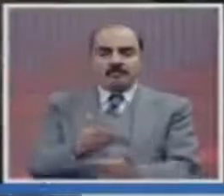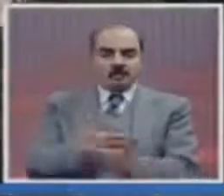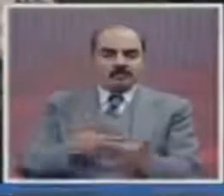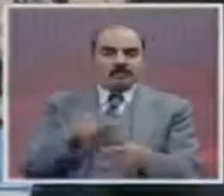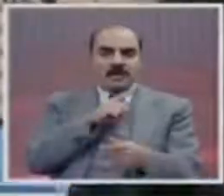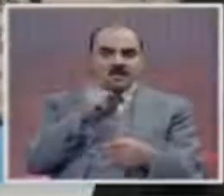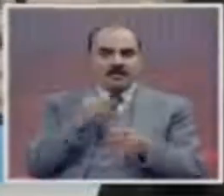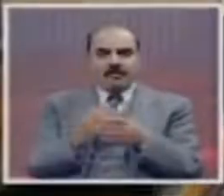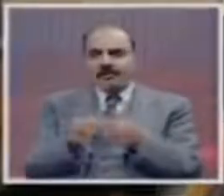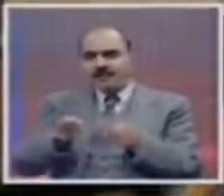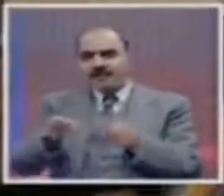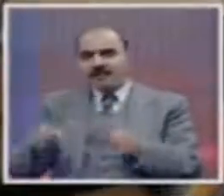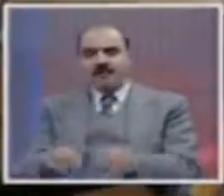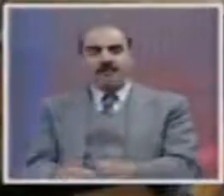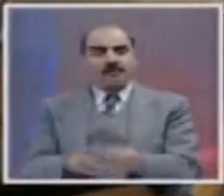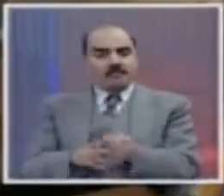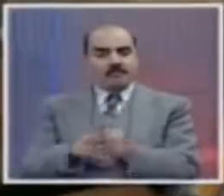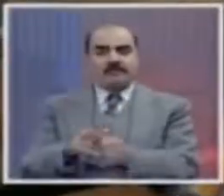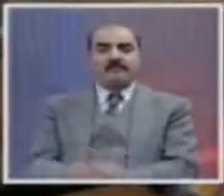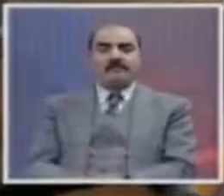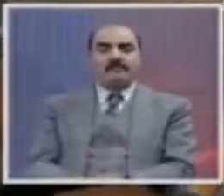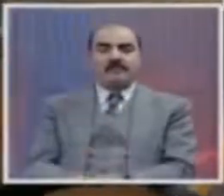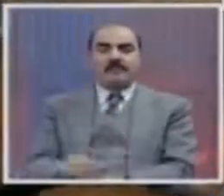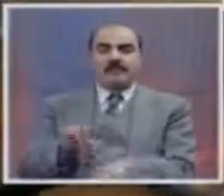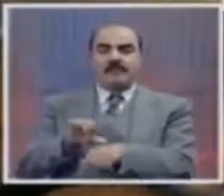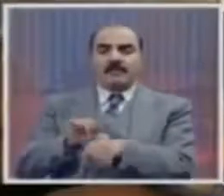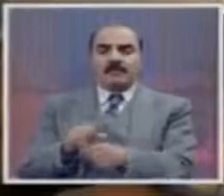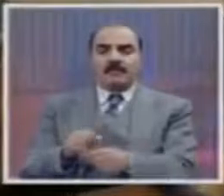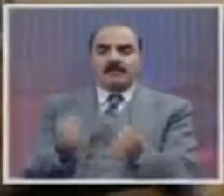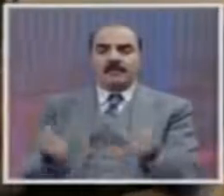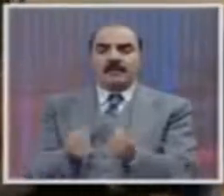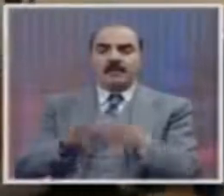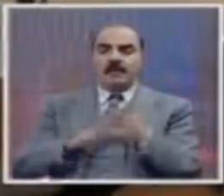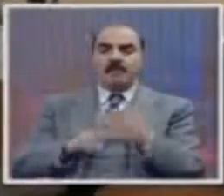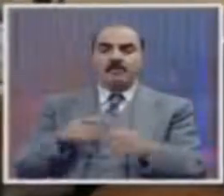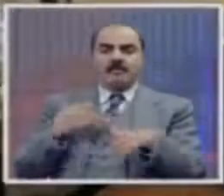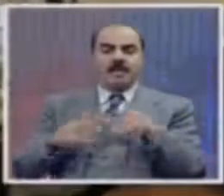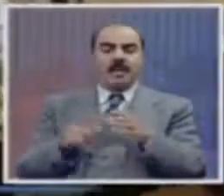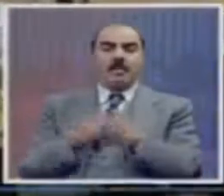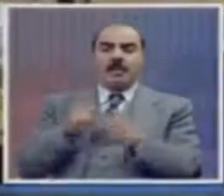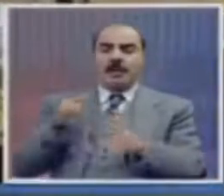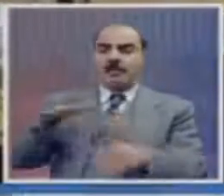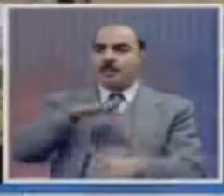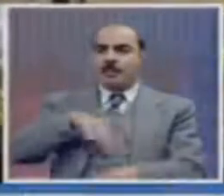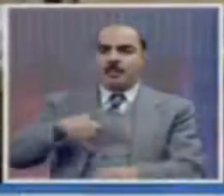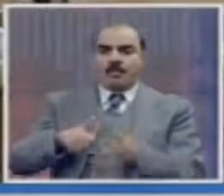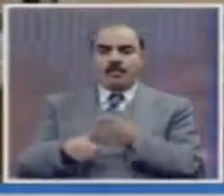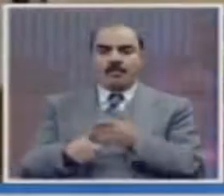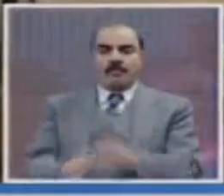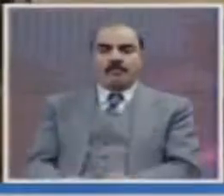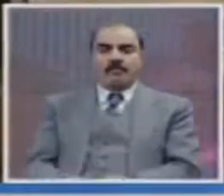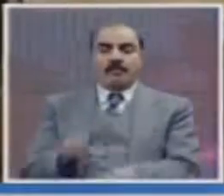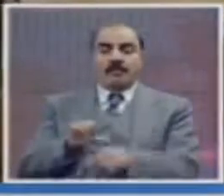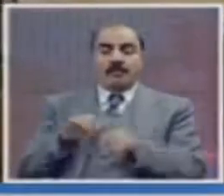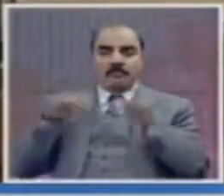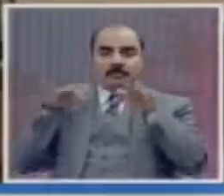جامعة بني سويف. تم افتتاح برضو المركز القومي لتأهيل الأطفال ذوي الإعاقة، وده الوحيد في الشرق الأوسط، وده مركز